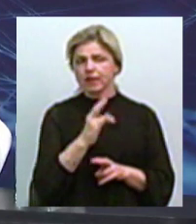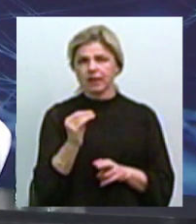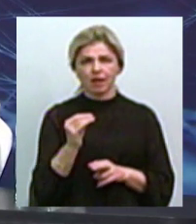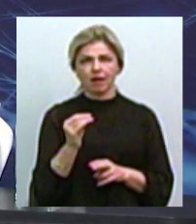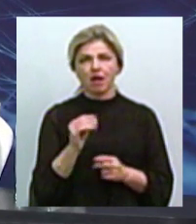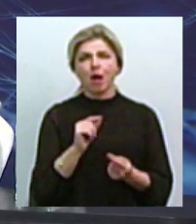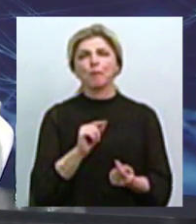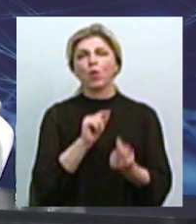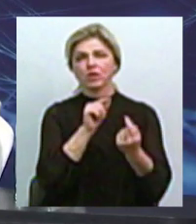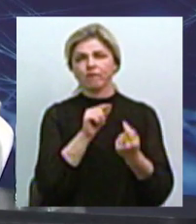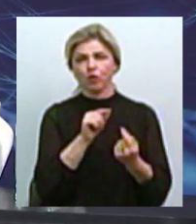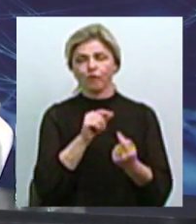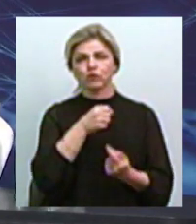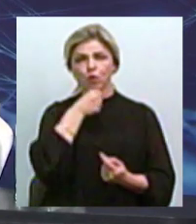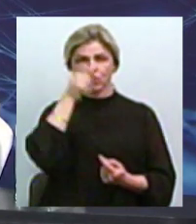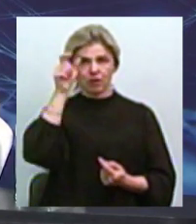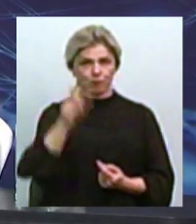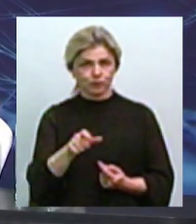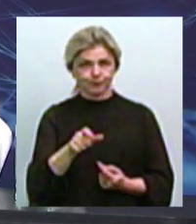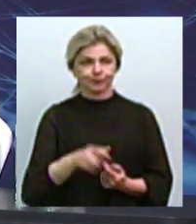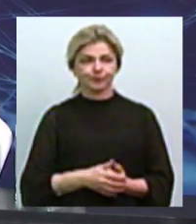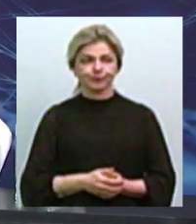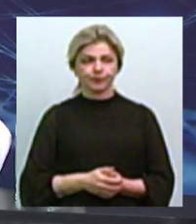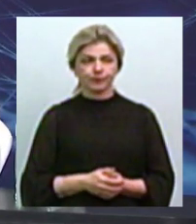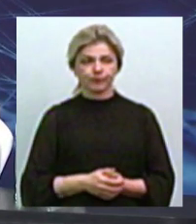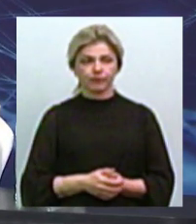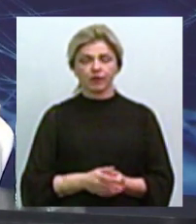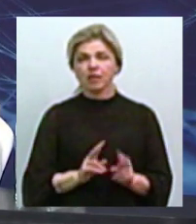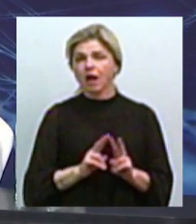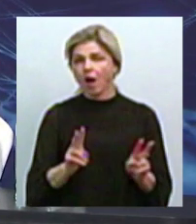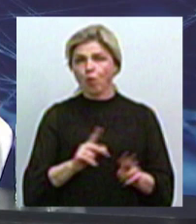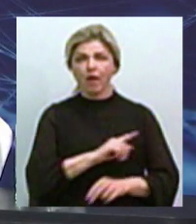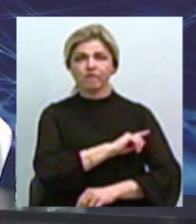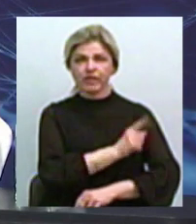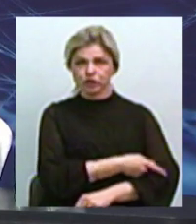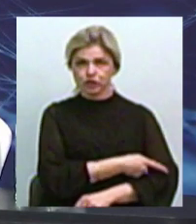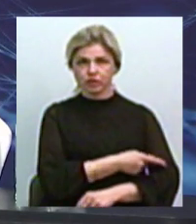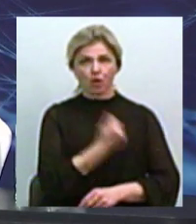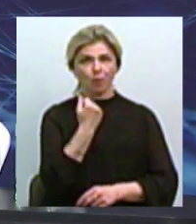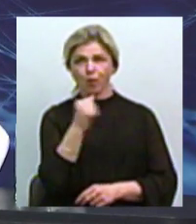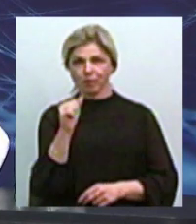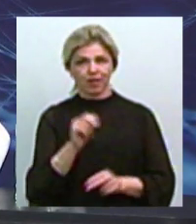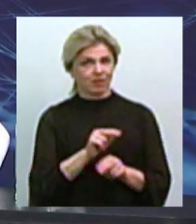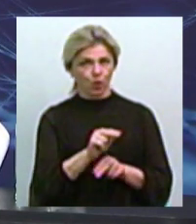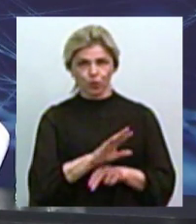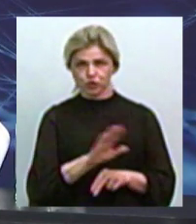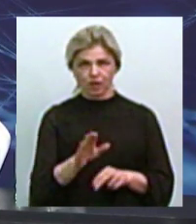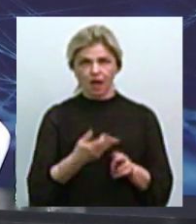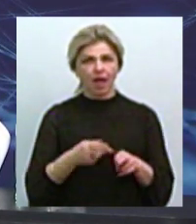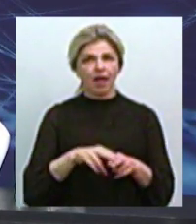не противостоит взрослому человеку. То есть никакое физическое там преимущество мы не учим. И это вообще не